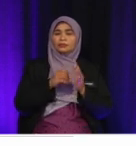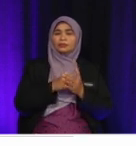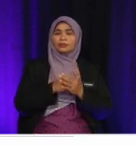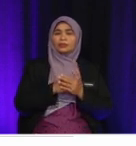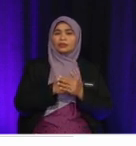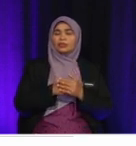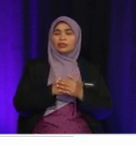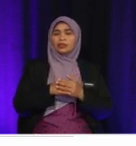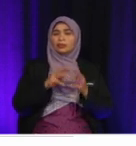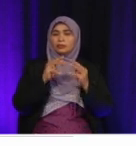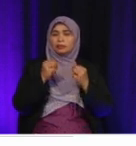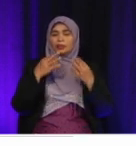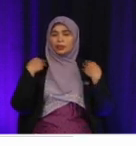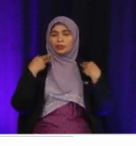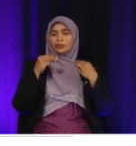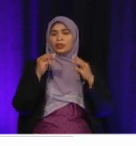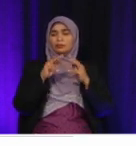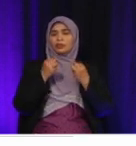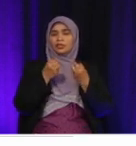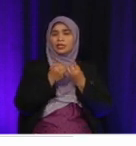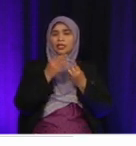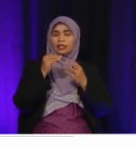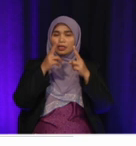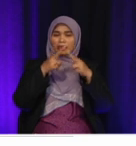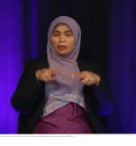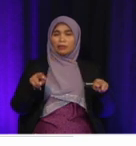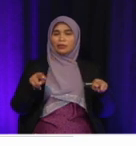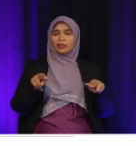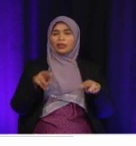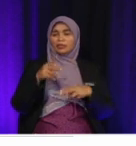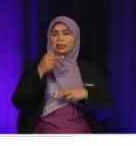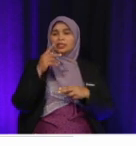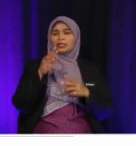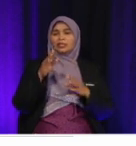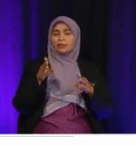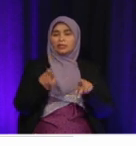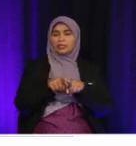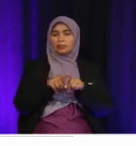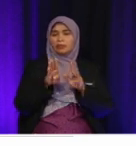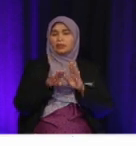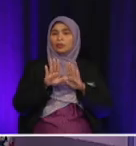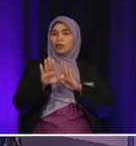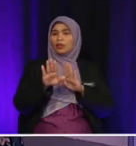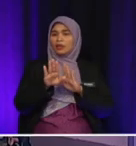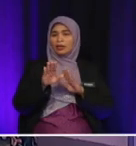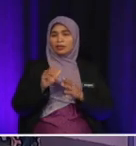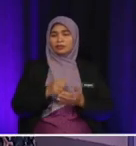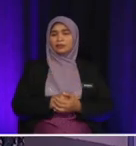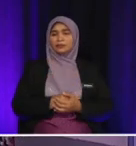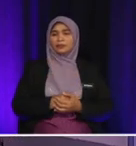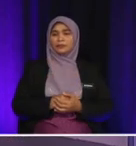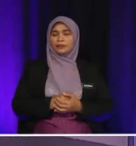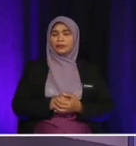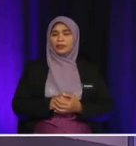mewujudkan masyarakat yang Harmoni kerana saling bertolak angs ya ada isi dan huraian Oke kita tengok